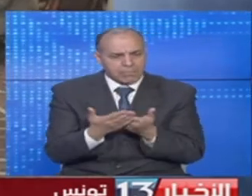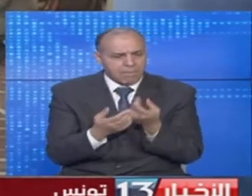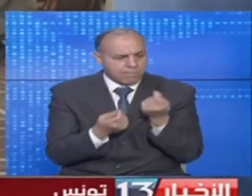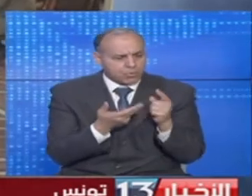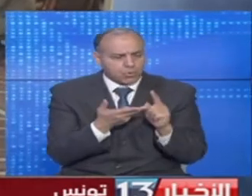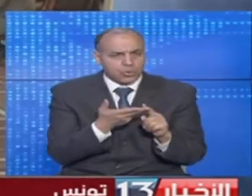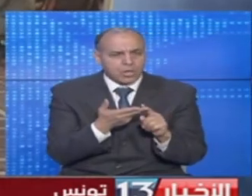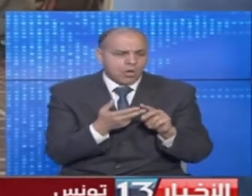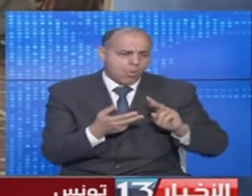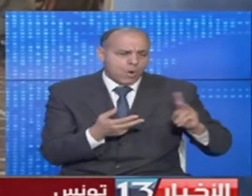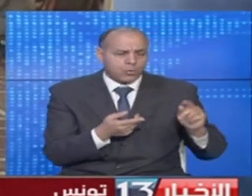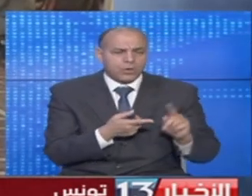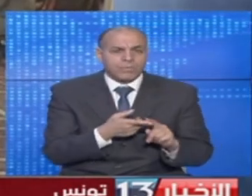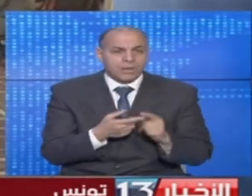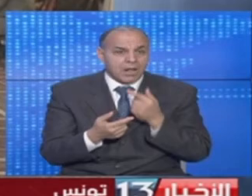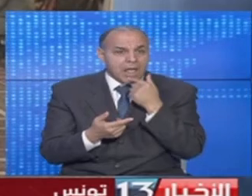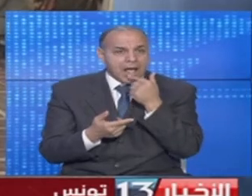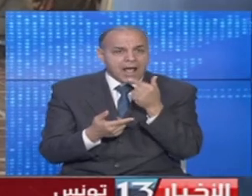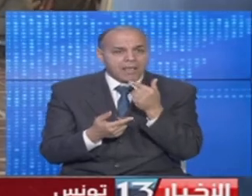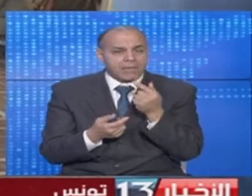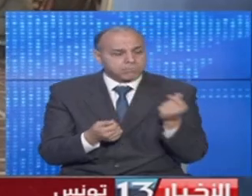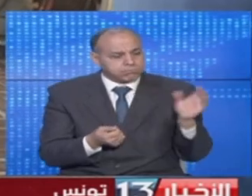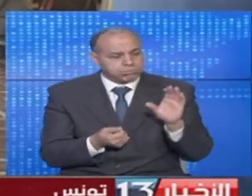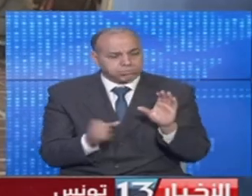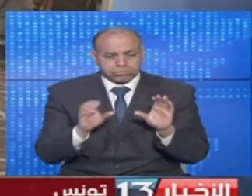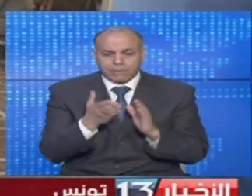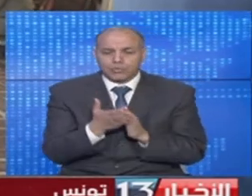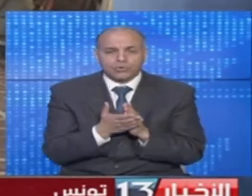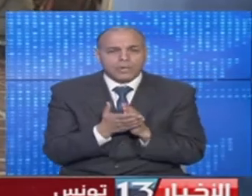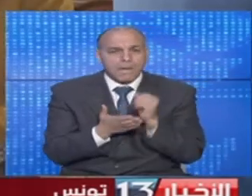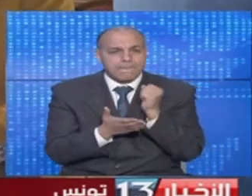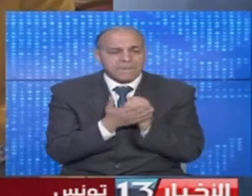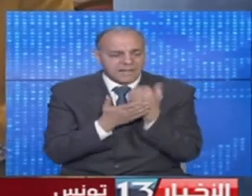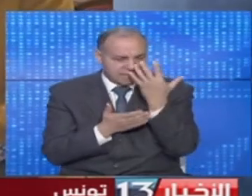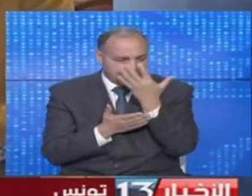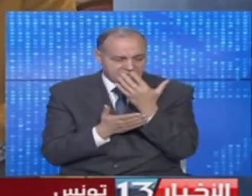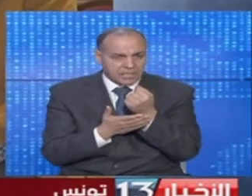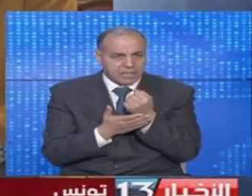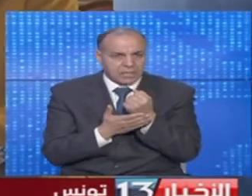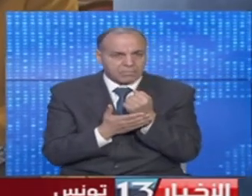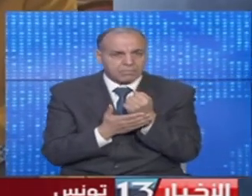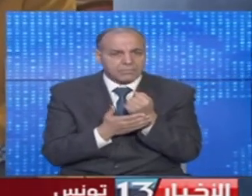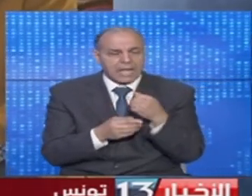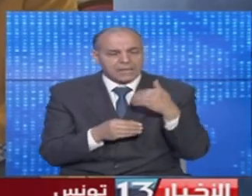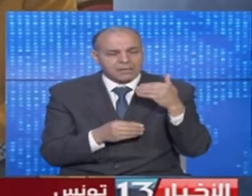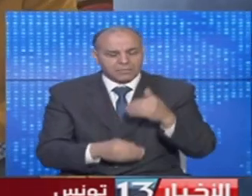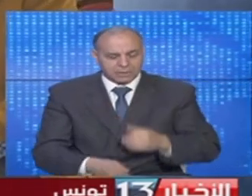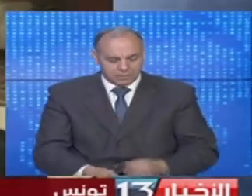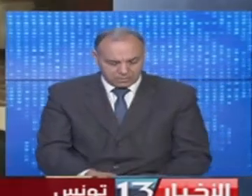المالية وغير المالية، ويمول هذا المشروع البنك الإفريقي للتنمية.